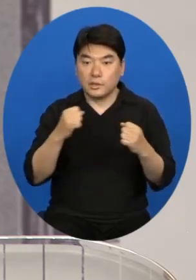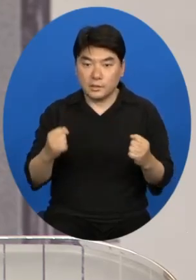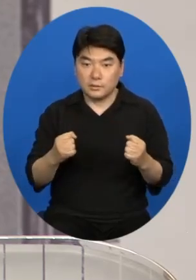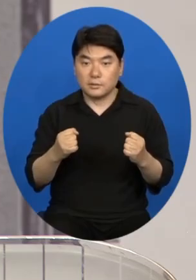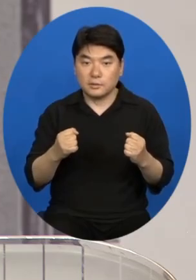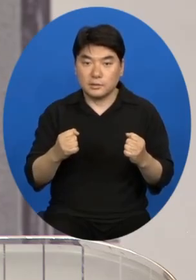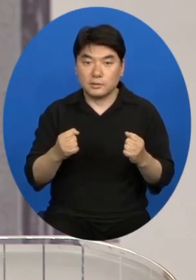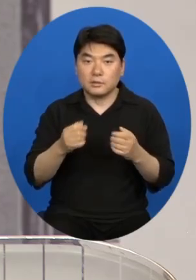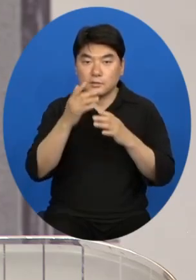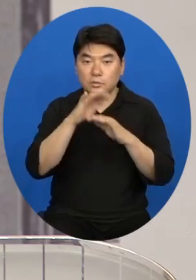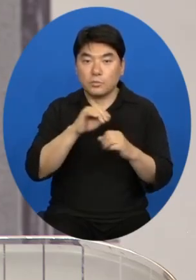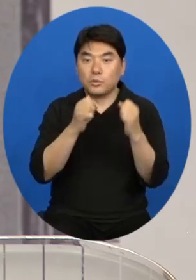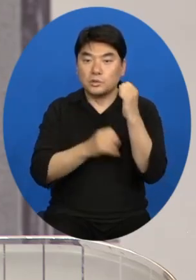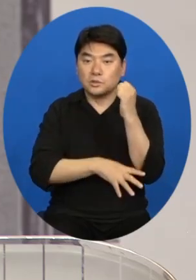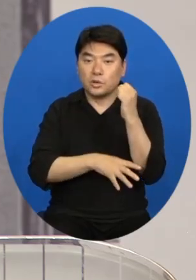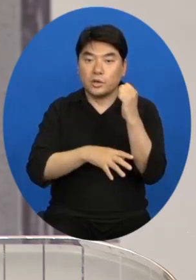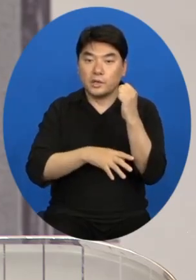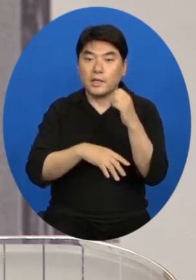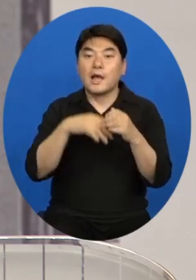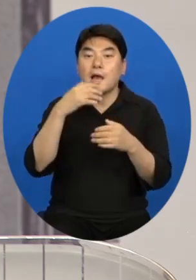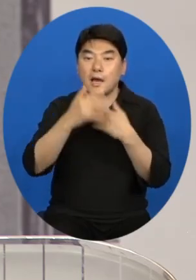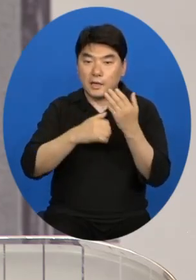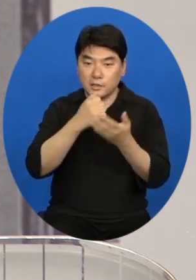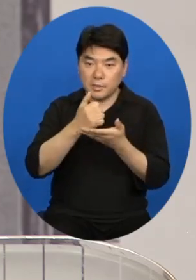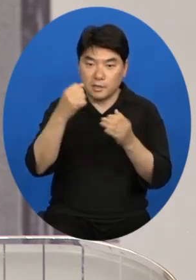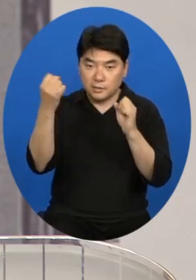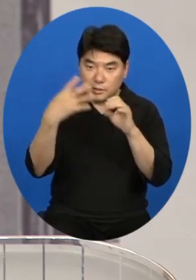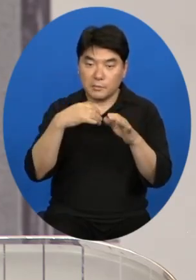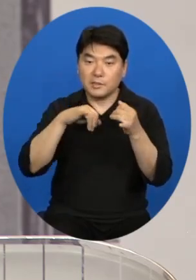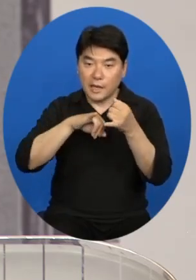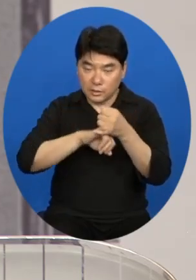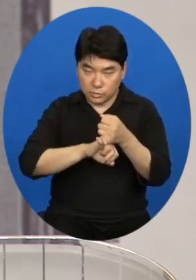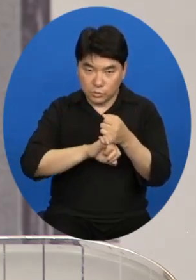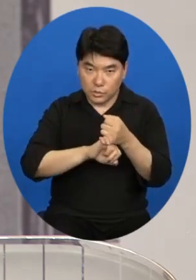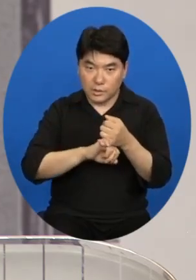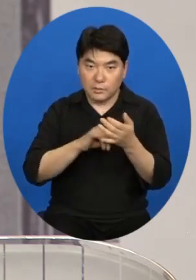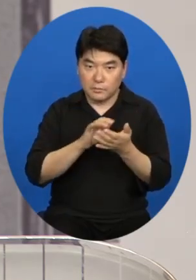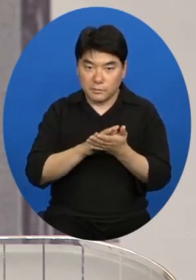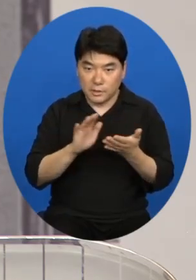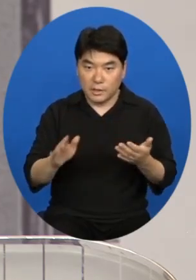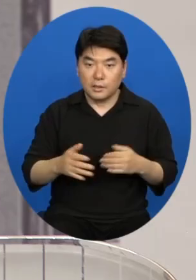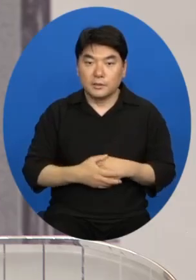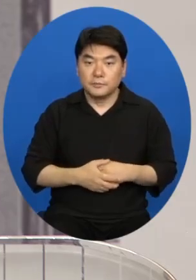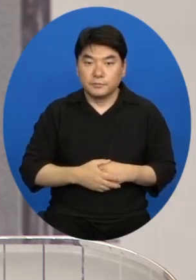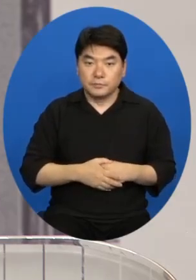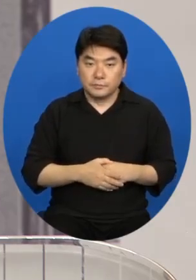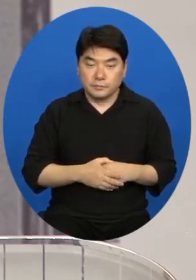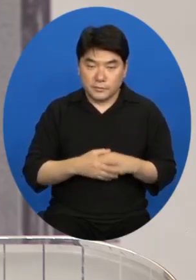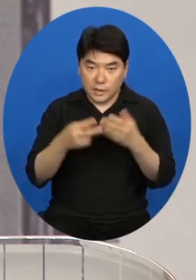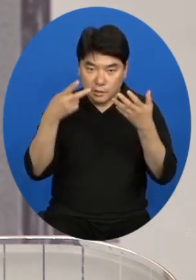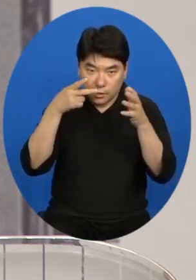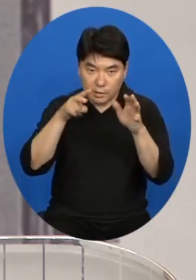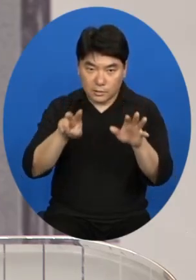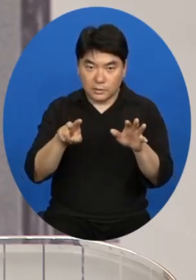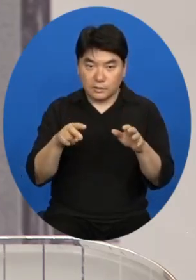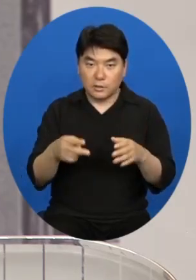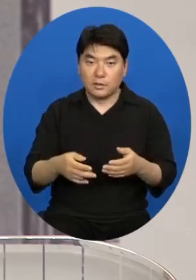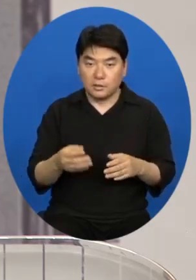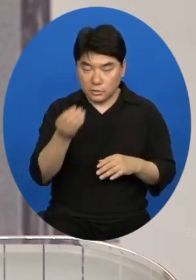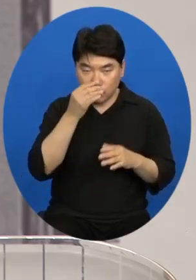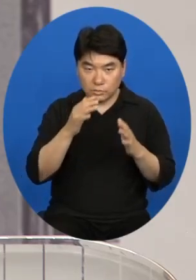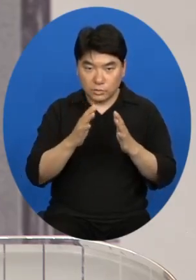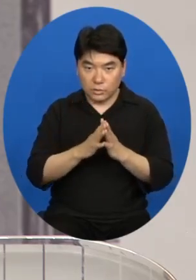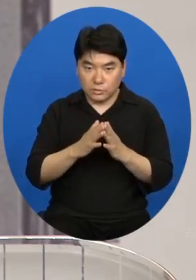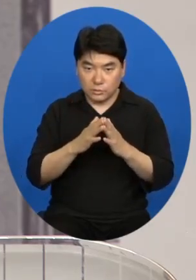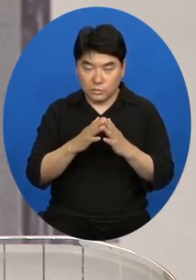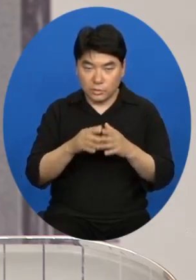이게 본질적인 하나님의 응답이고 약속인 겁니다. 다니엘은 그냥 어떤 성전이 회복되고 죄가